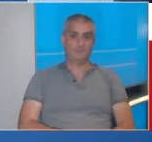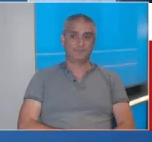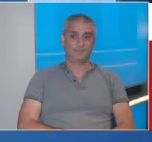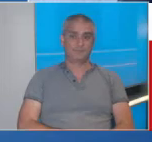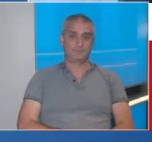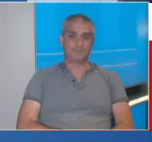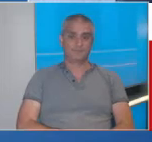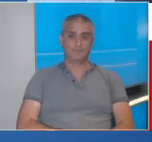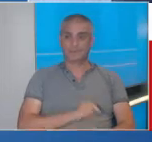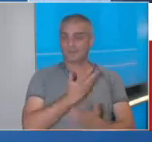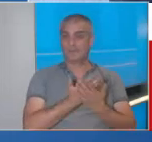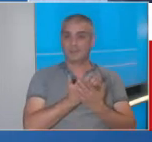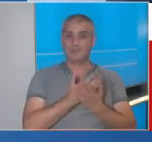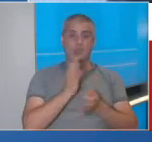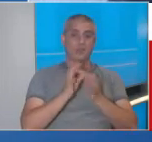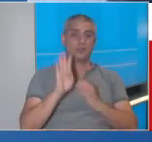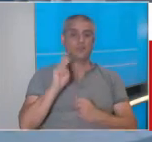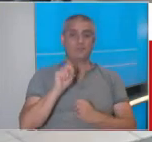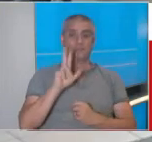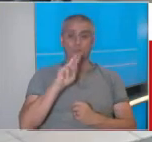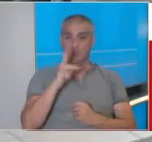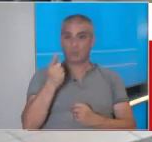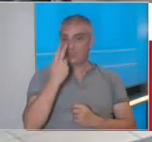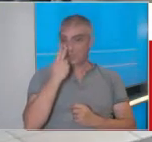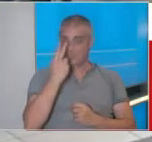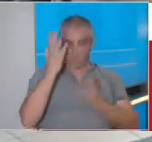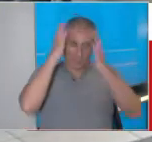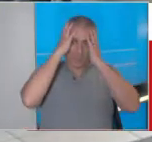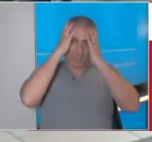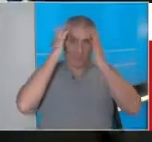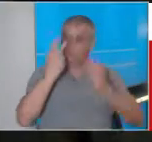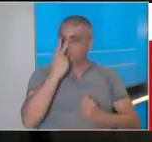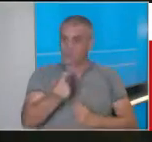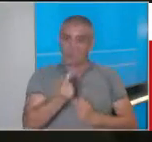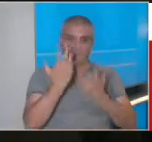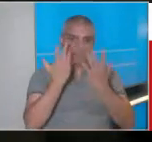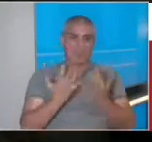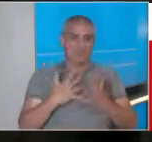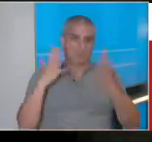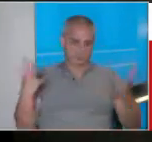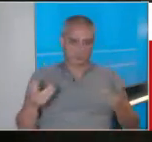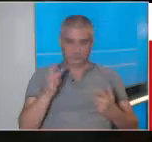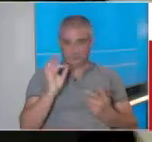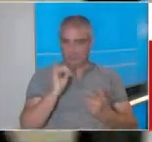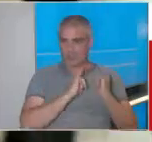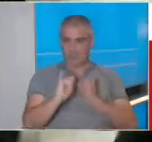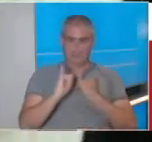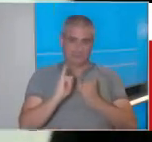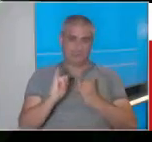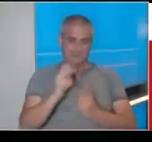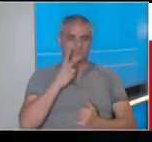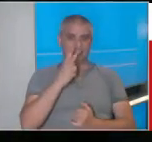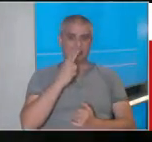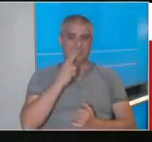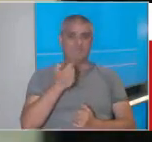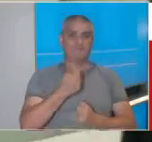מידע, אני מצטט, עורך דין בן צור ראה והחזיק את הידיים על הראש, כשראה את הכמויות, כמובן כמויות ההספקה של